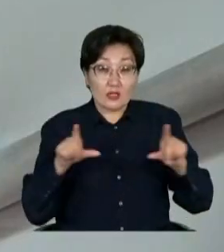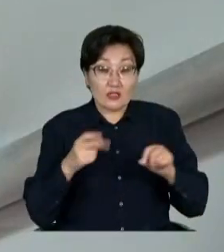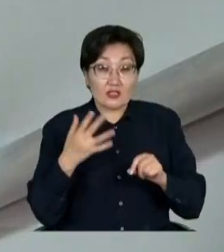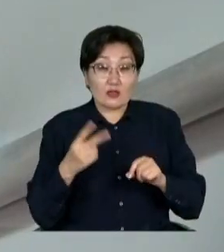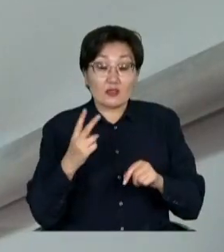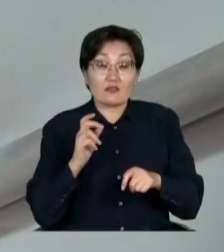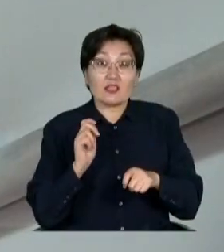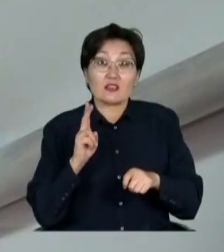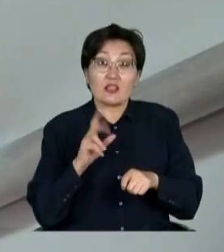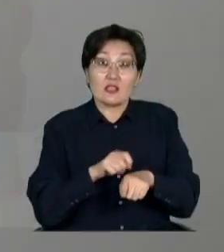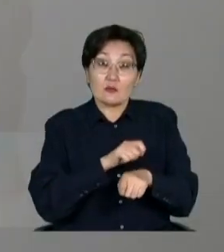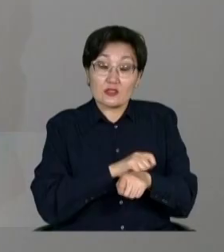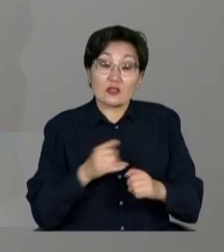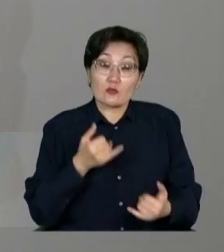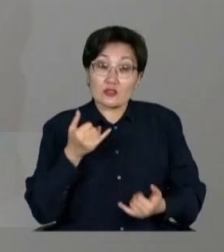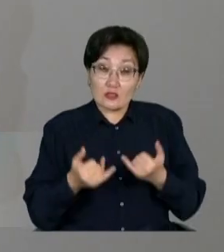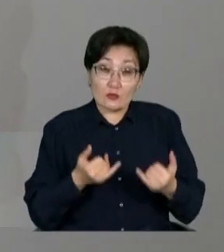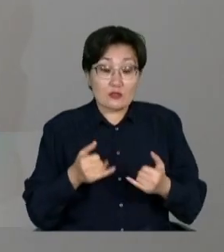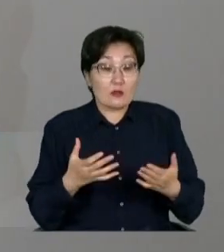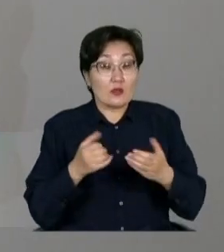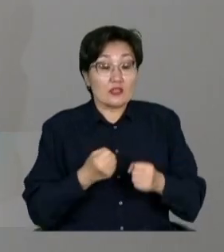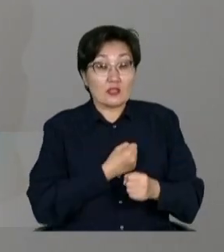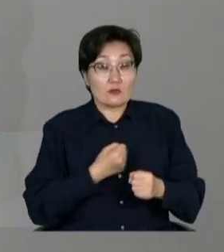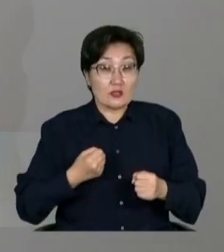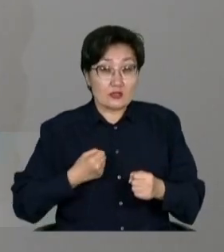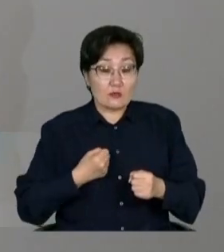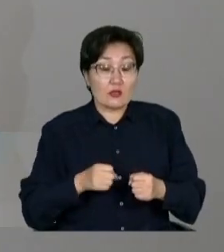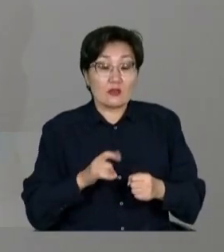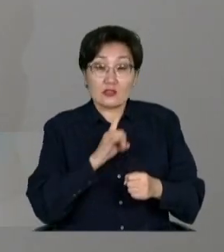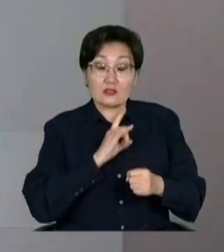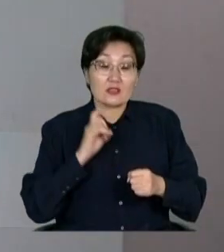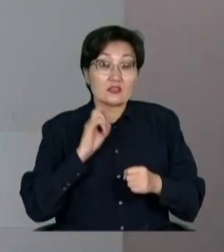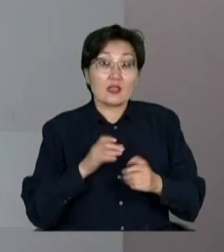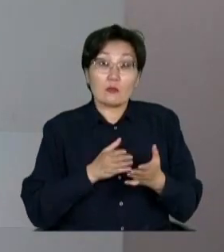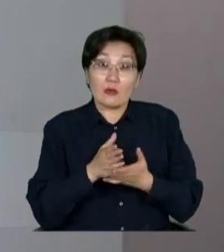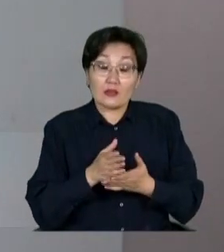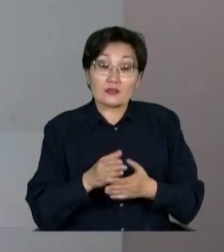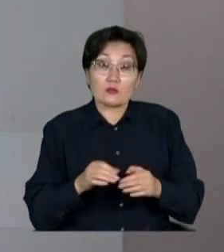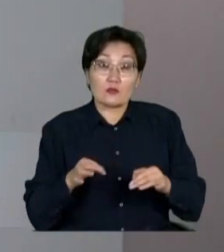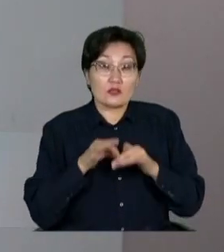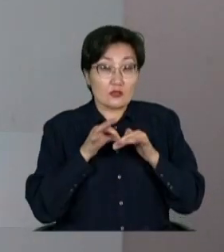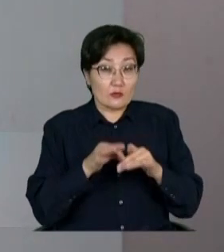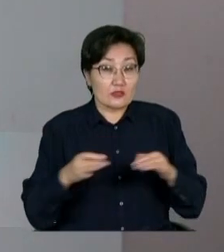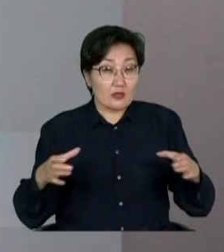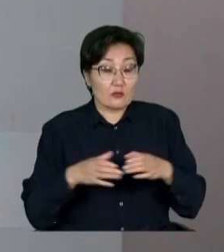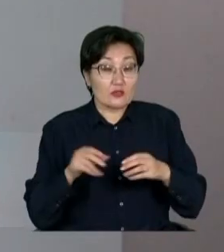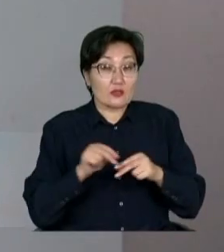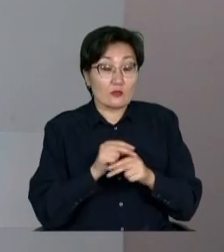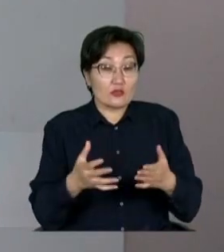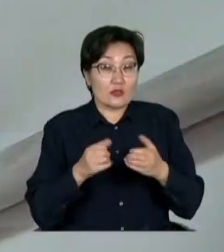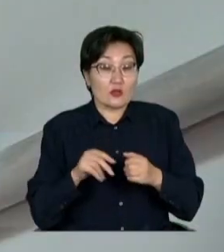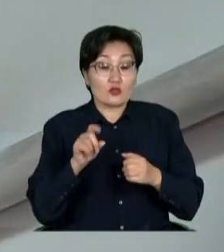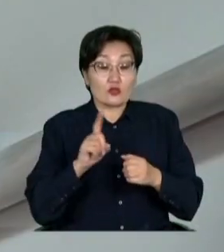метр болатын нысанда көрсетілген. Қабылдау тек фельдшерлік, акушерлік бағытта жүргізіліпті. Ал кешенді ем алу үшін науқастар Жұлдыз